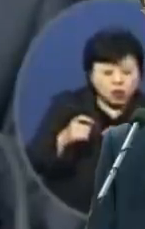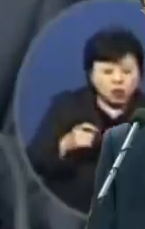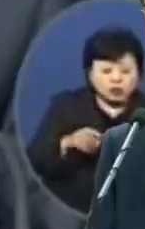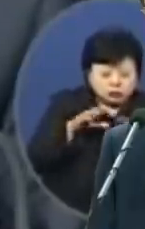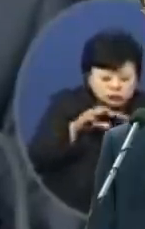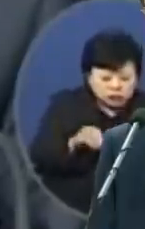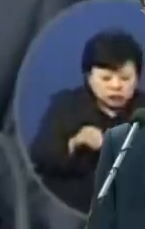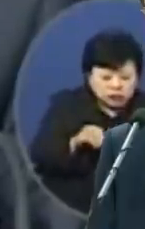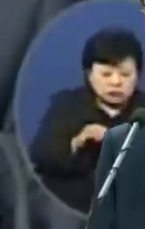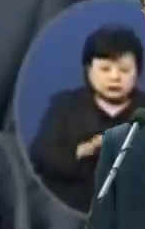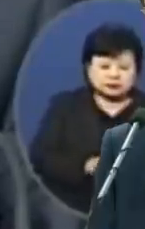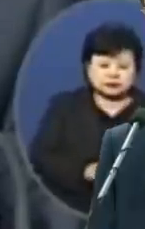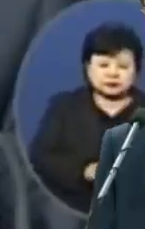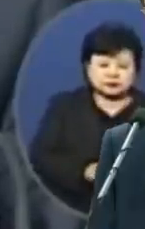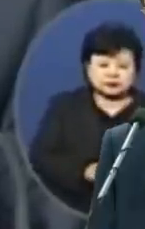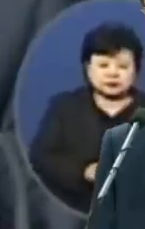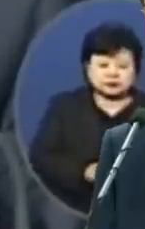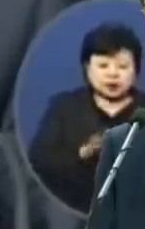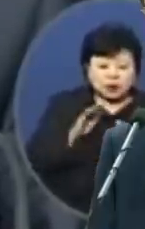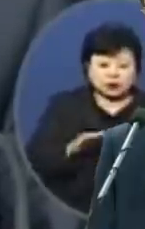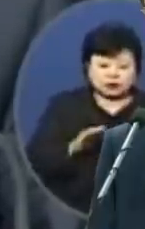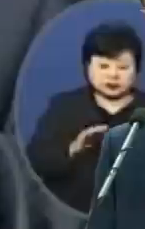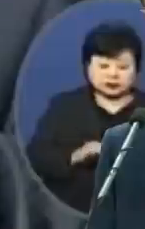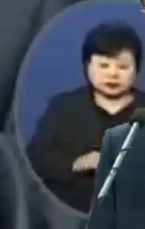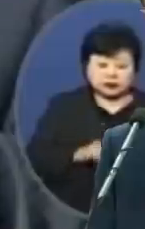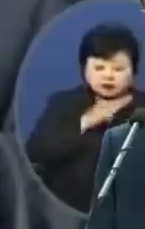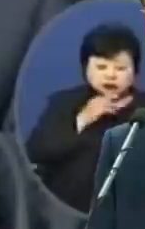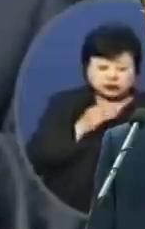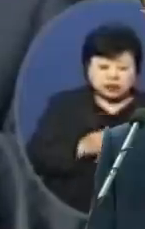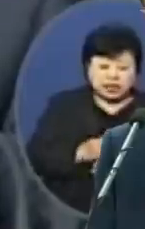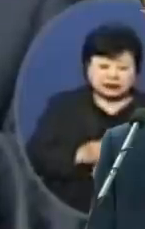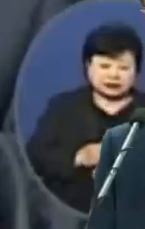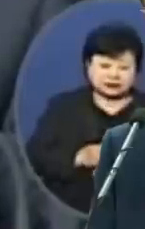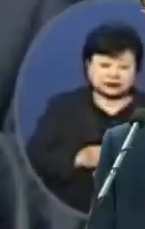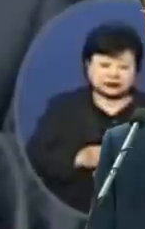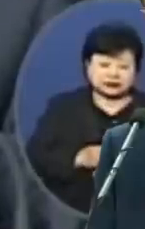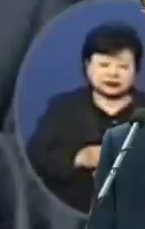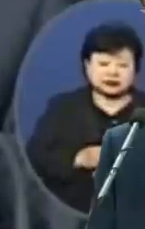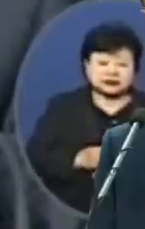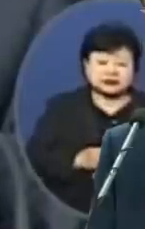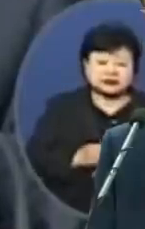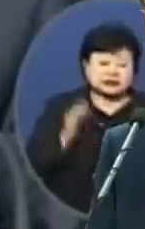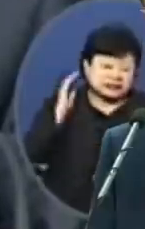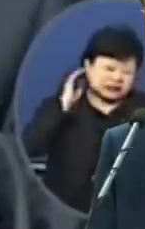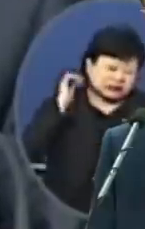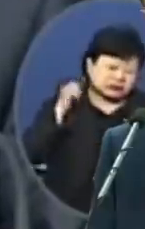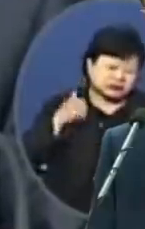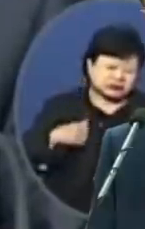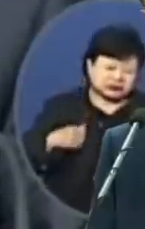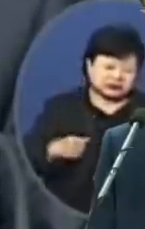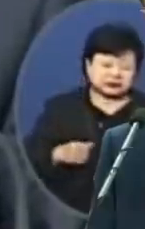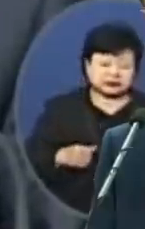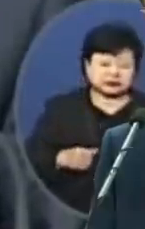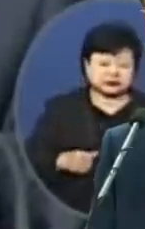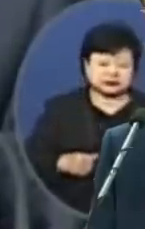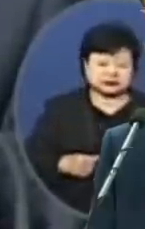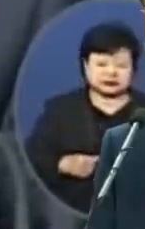끊어지고 마는 것입니다. 오늘 북한의 김정은이가 협박 공갈을 하는